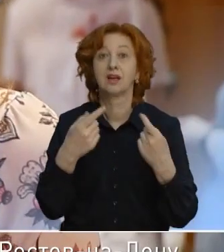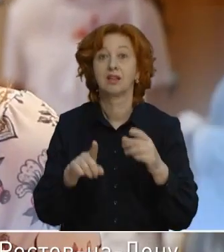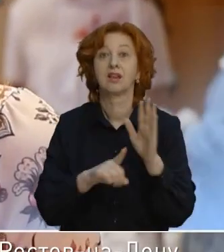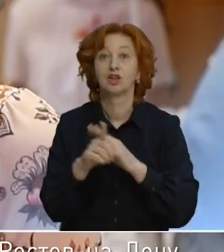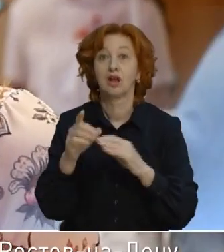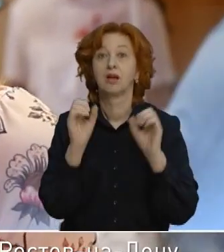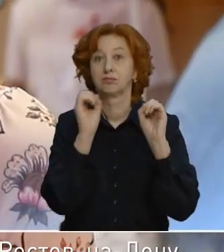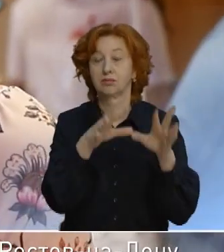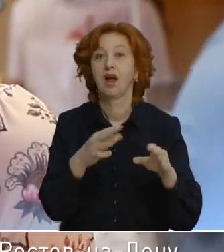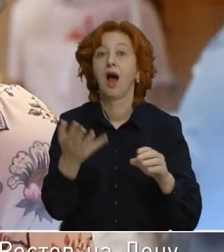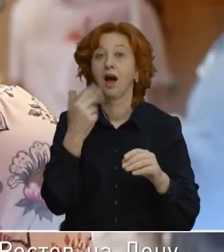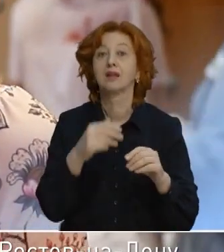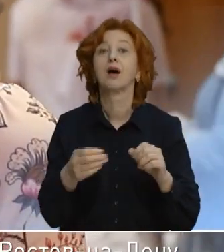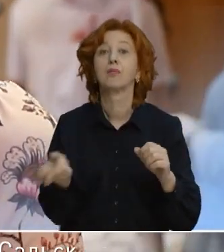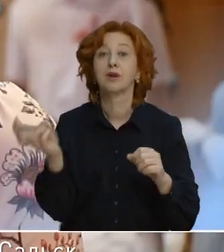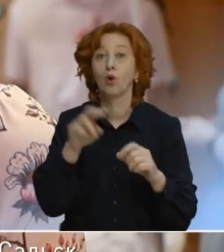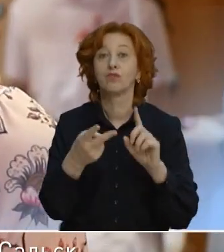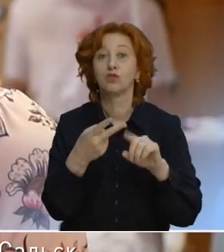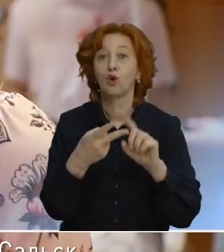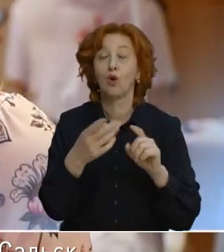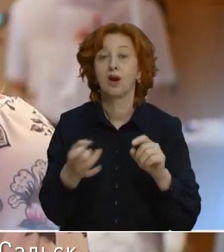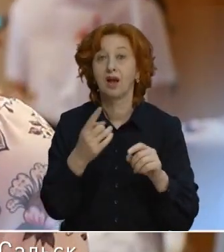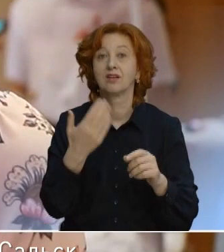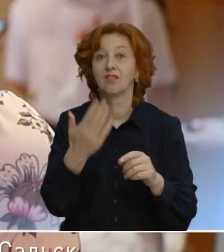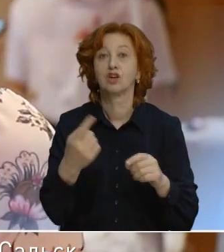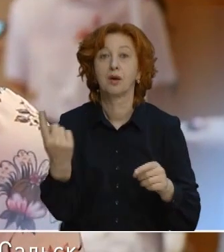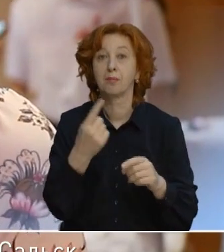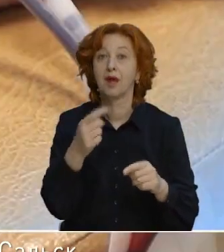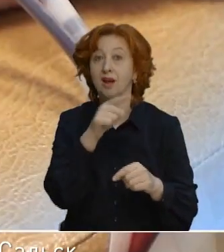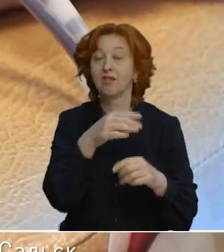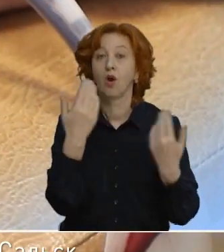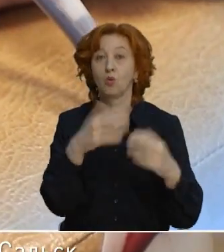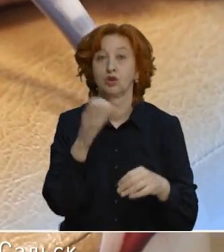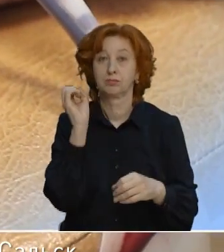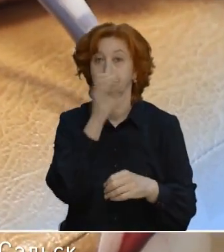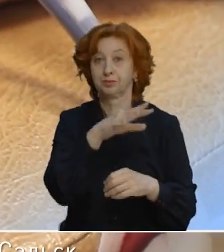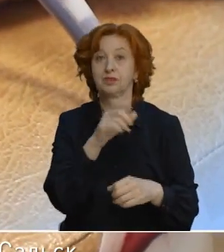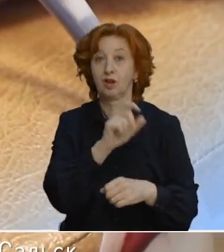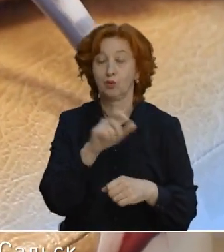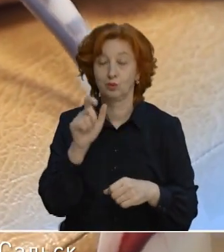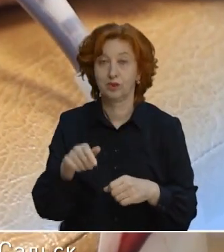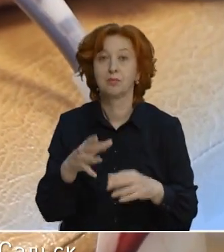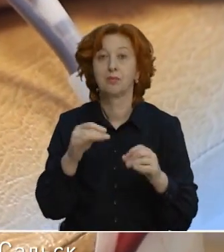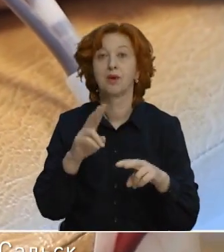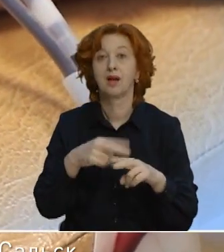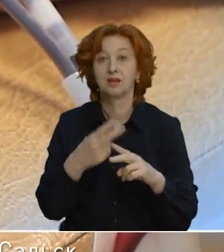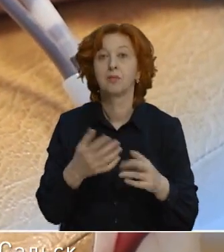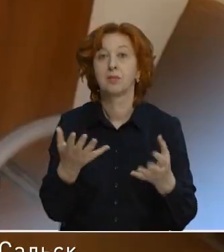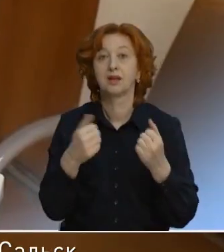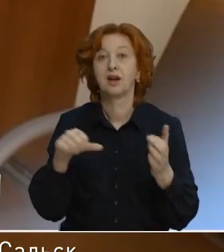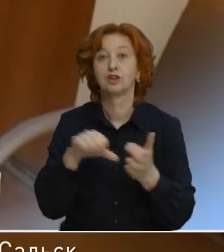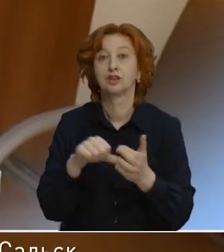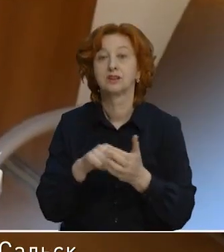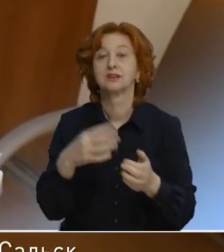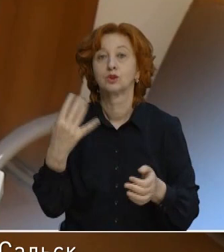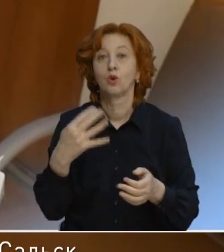года. Когда вы приходите второй раз сдавать кровь, ваша первая кровь уходит к человеку. На сегодняшний день в акции уже приняли участие более